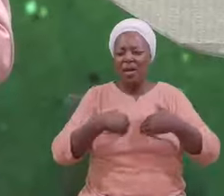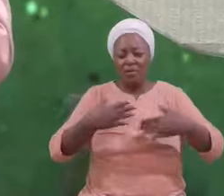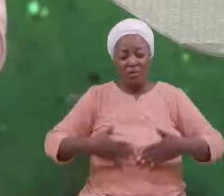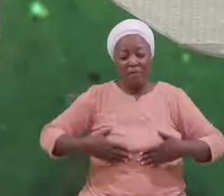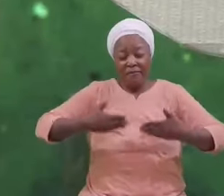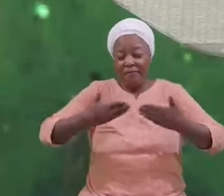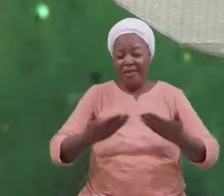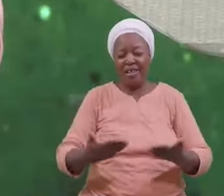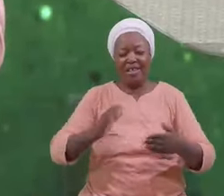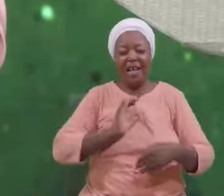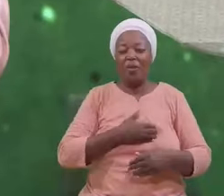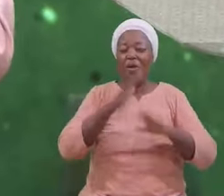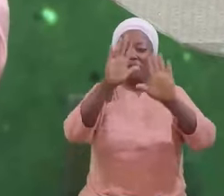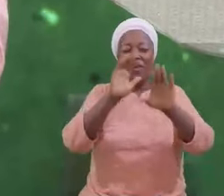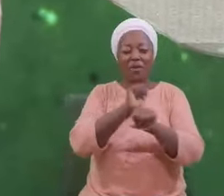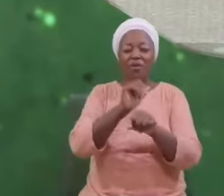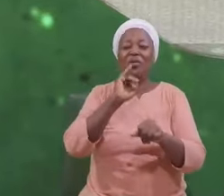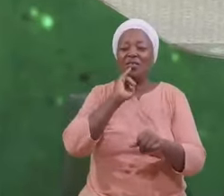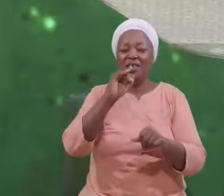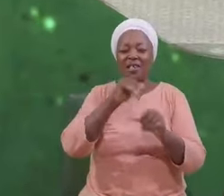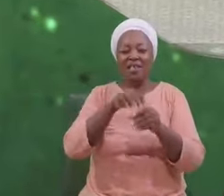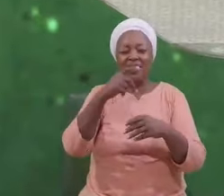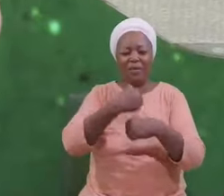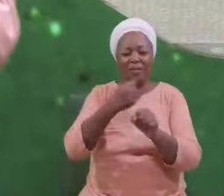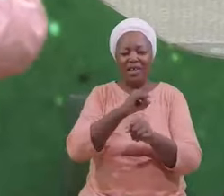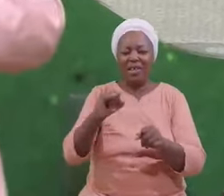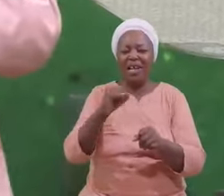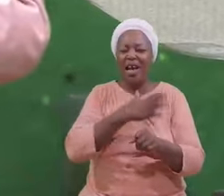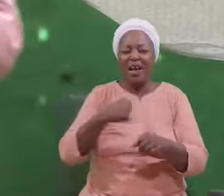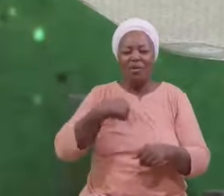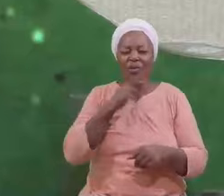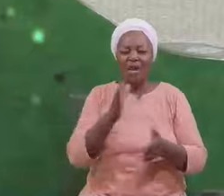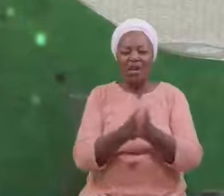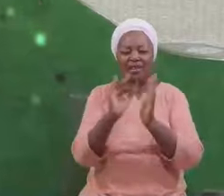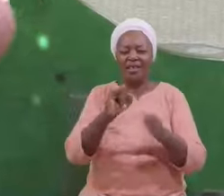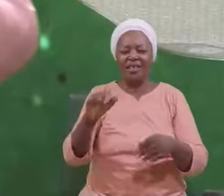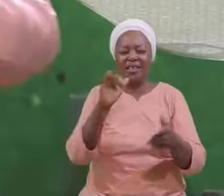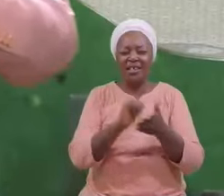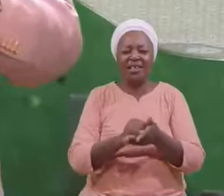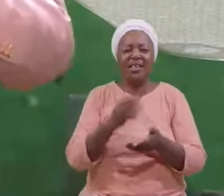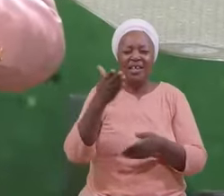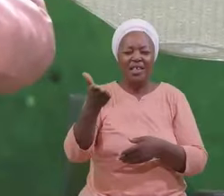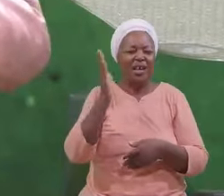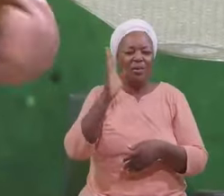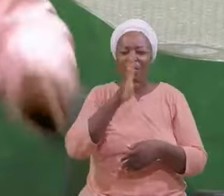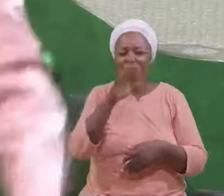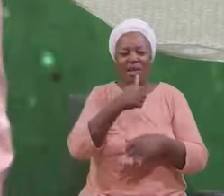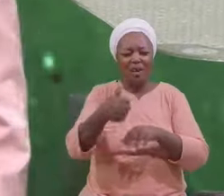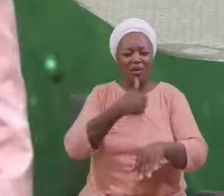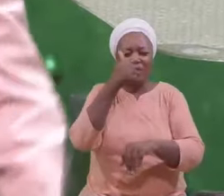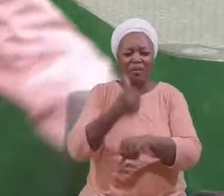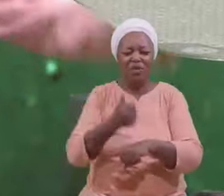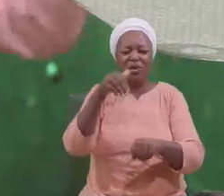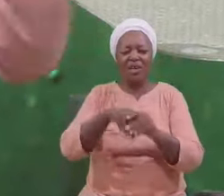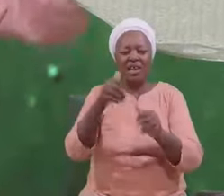nos miracles qui sont déjà là pour nous et nous demandons. Il y aura la confirmation dans chaque vie ce